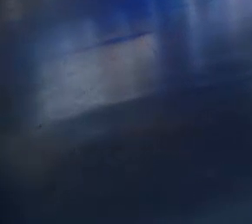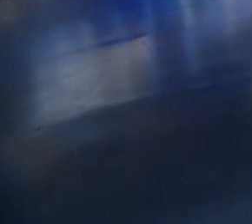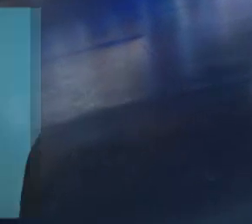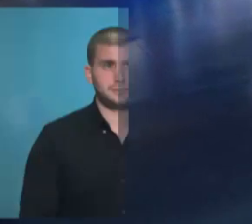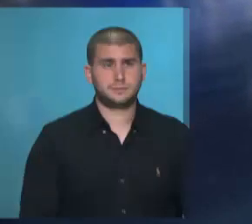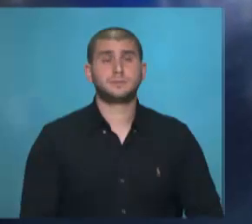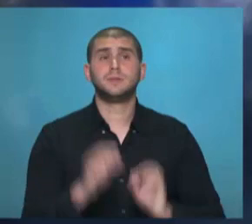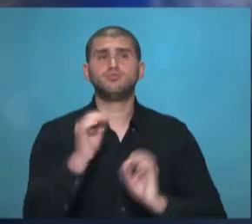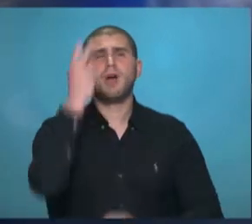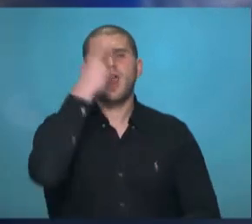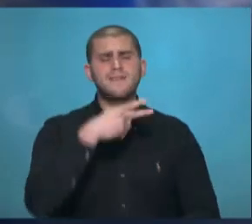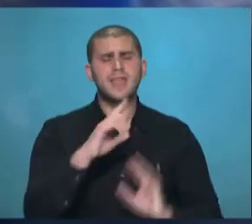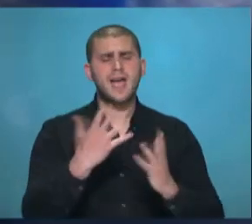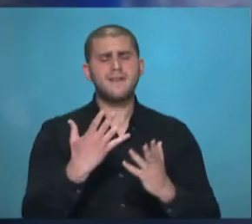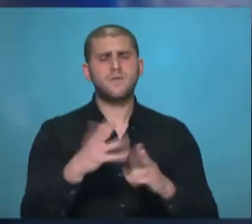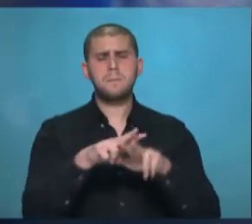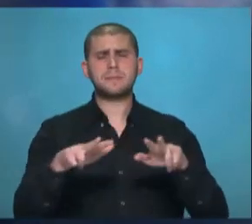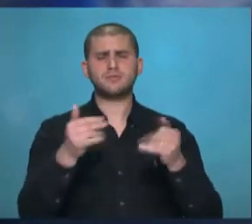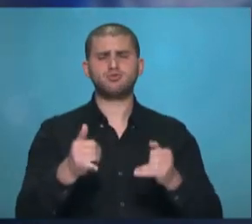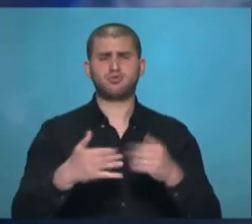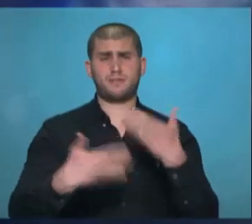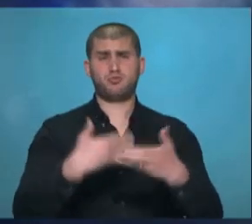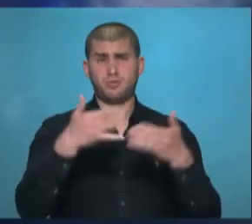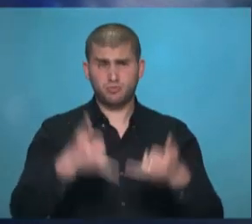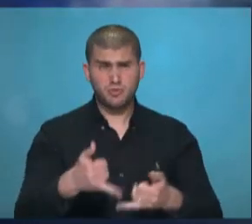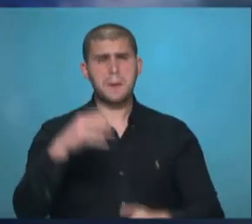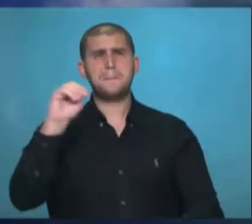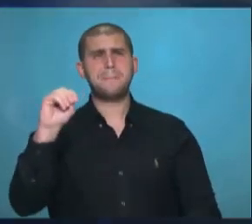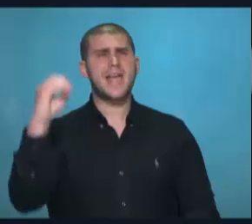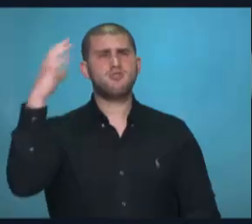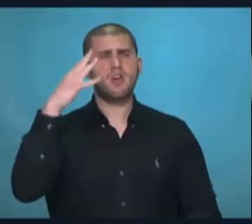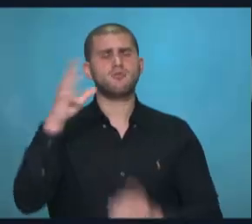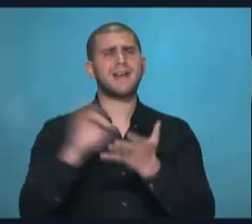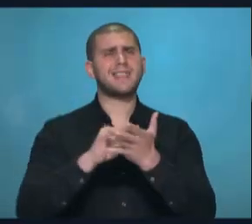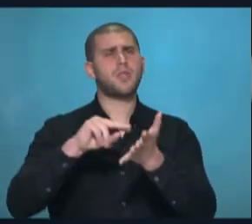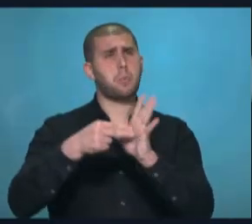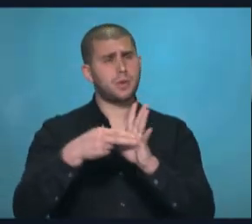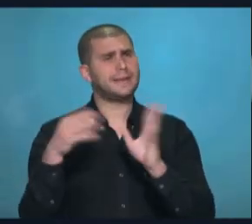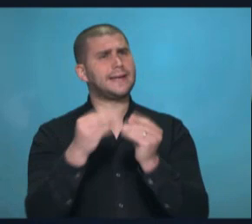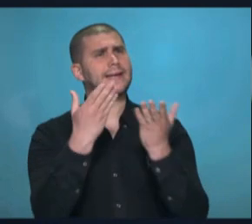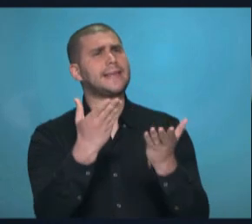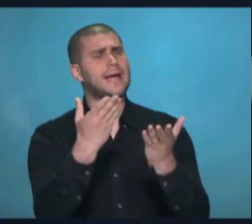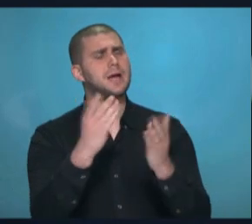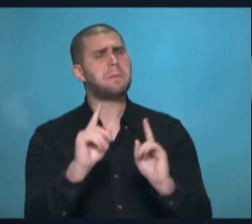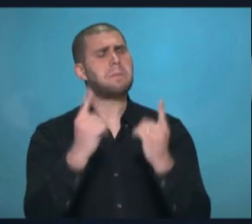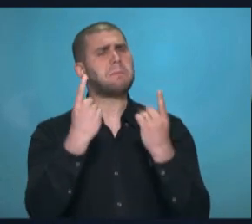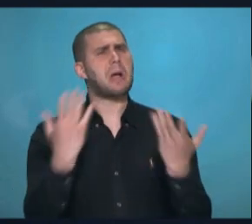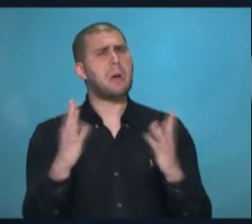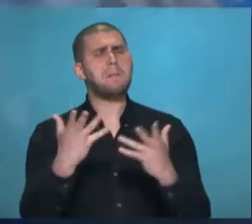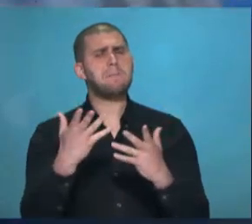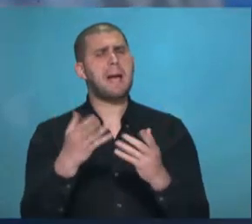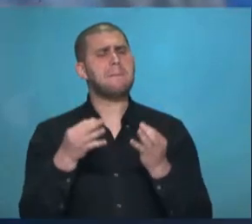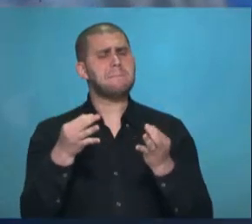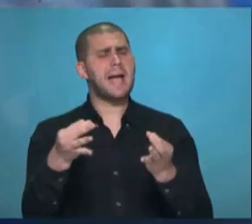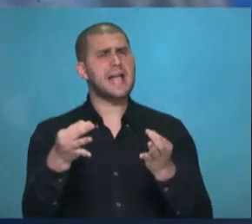וכדי להבין איכן עומדים הדברים בשלב הזה, מיכאל שמש, כתבנו הפוליטי, אנחנו איתך. מה קורה? מה מעכב את גנץ